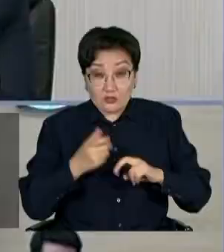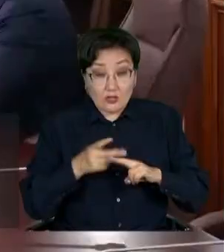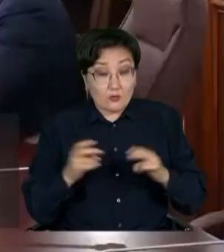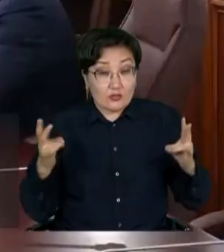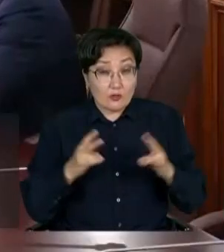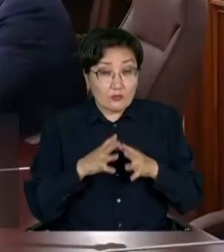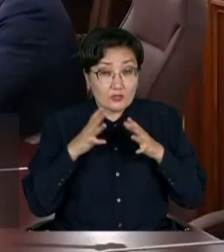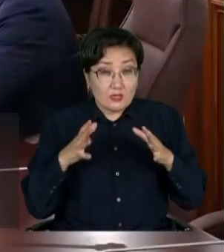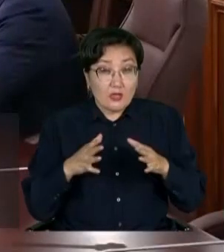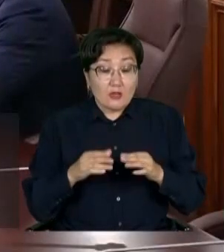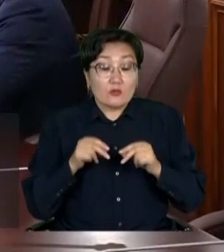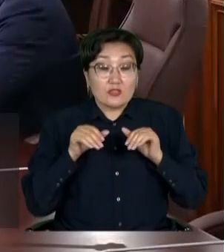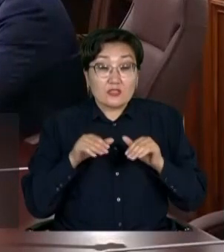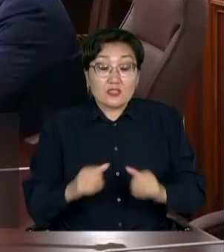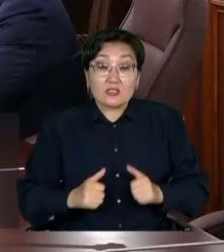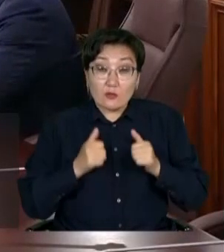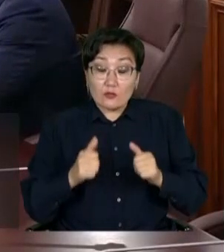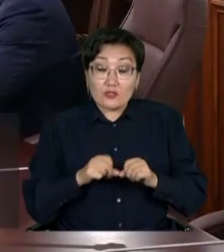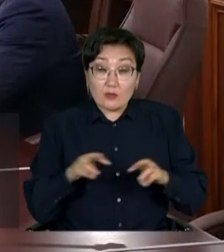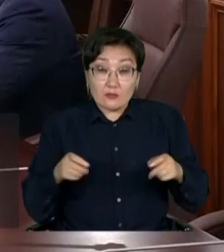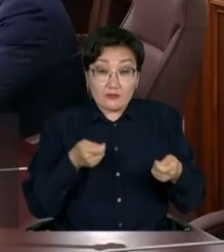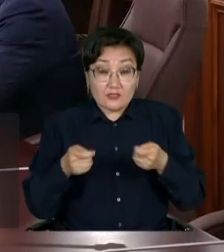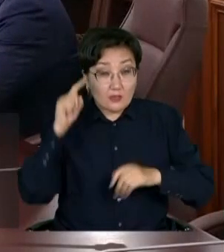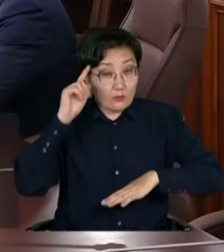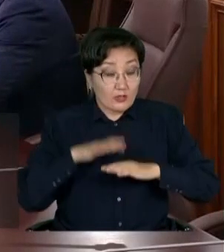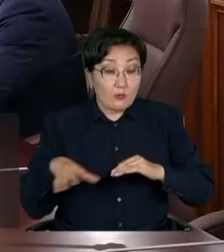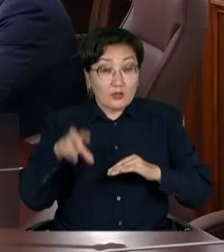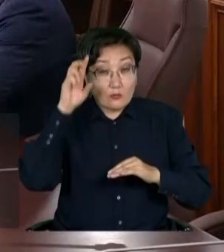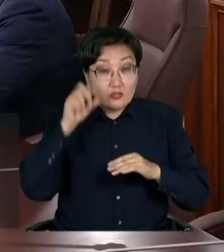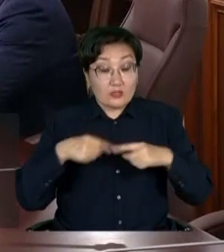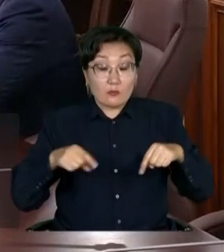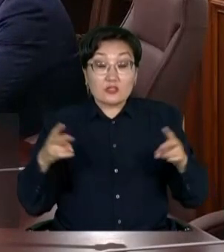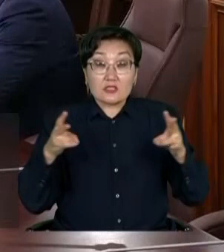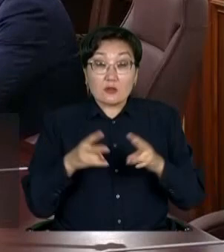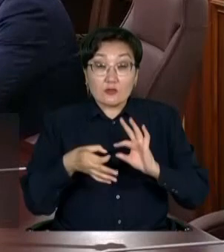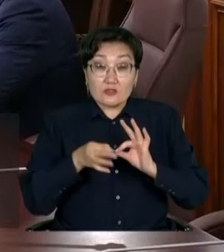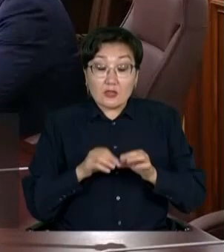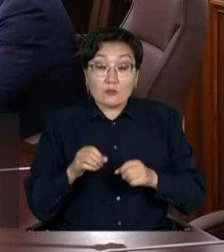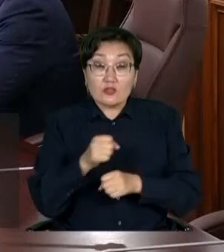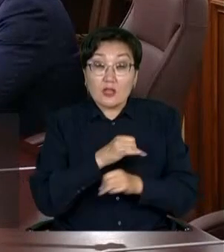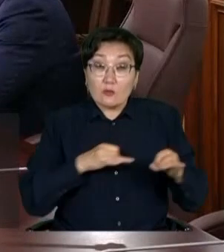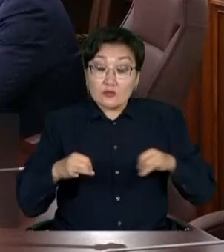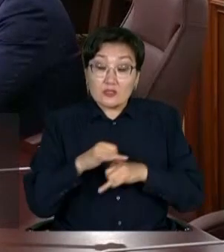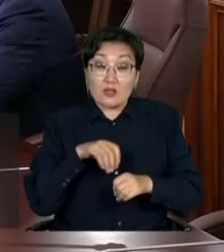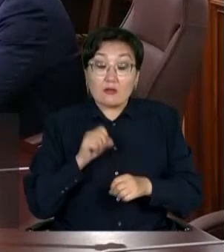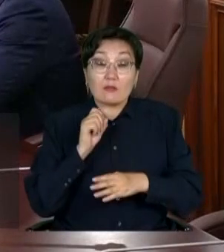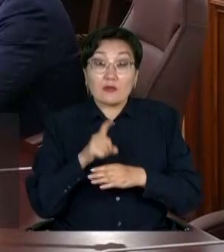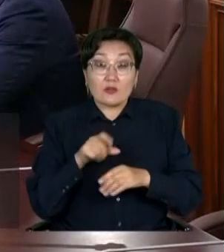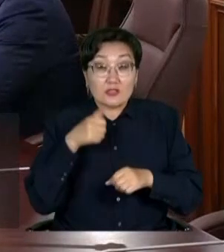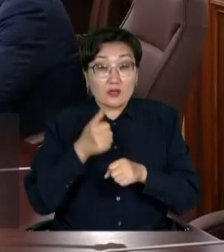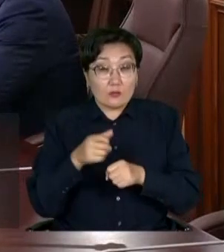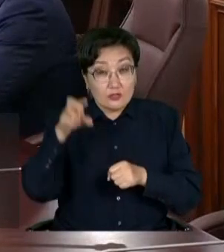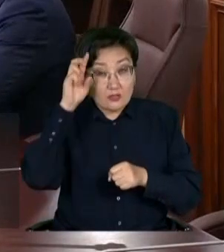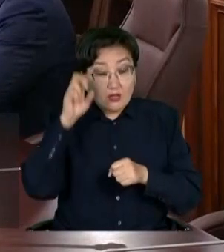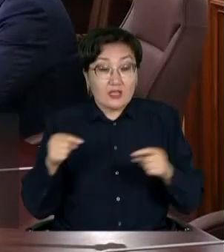требуют наибольшего сосредоточения усилий правительства и акиматов. Всем государственным органам необходимо детально проработать поручения главы государства и